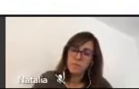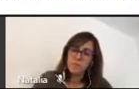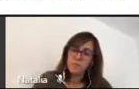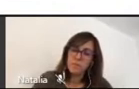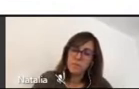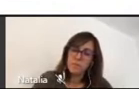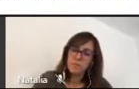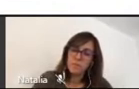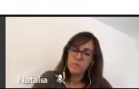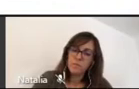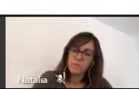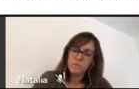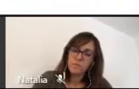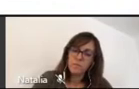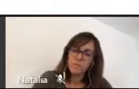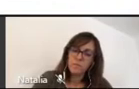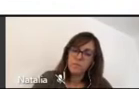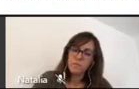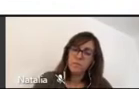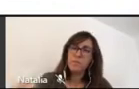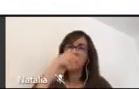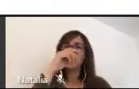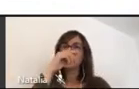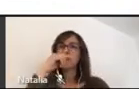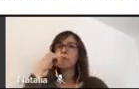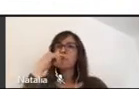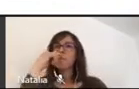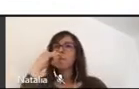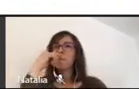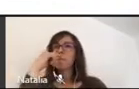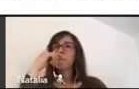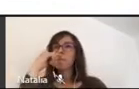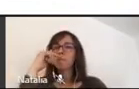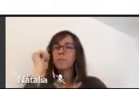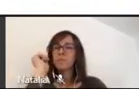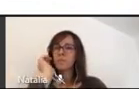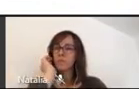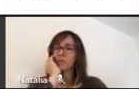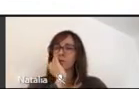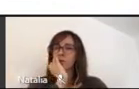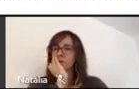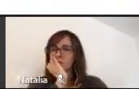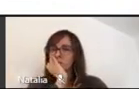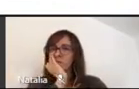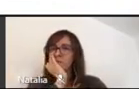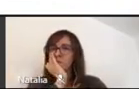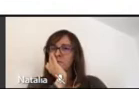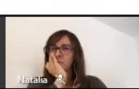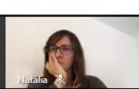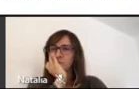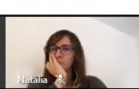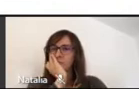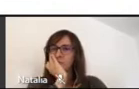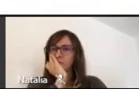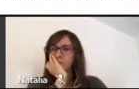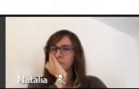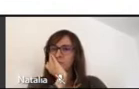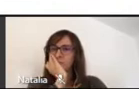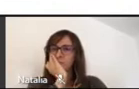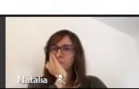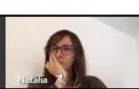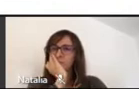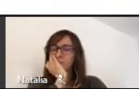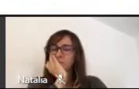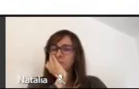no? Tant a nivell doncs sanitari, per exemple, però també doncs a nivell de residències o fins i tot a nivell dels serveis que es van considerar